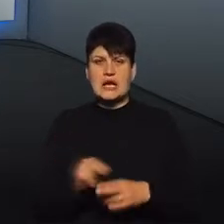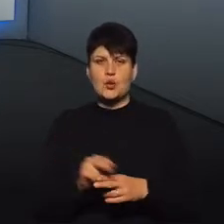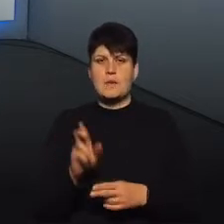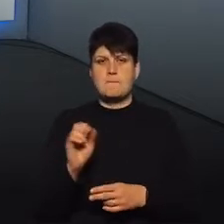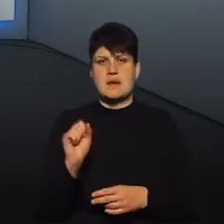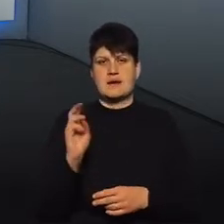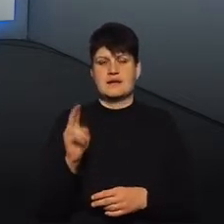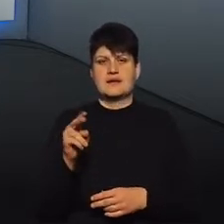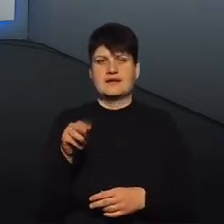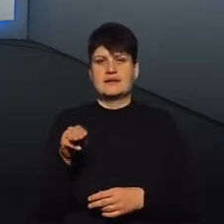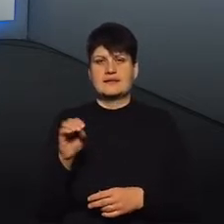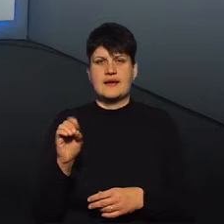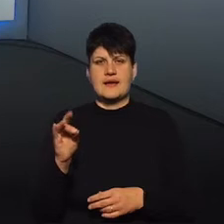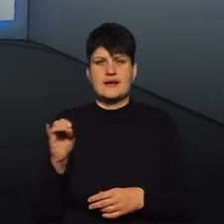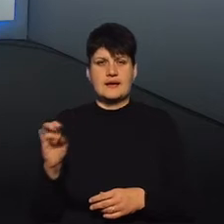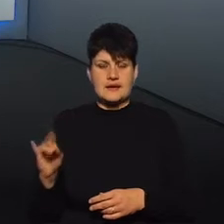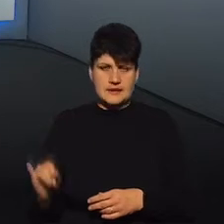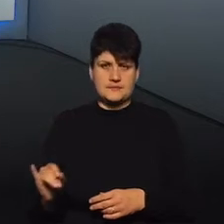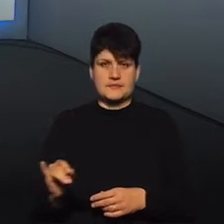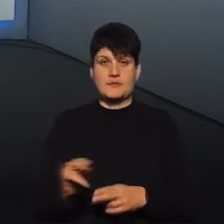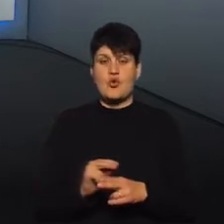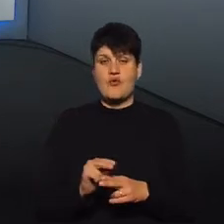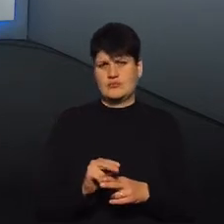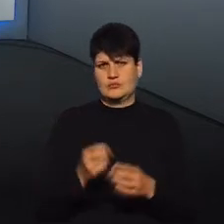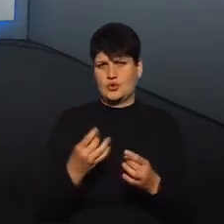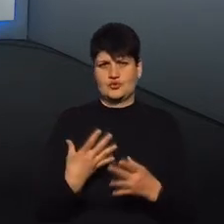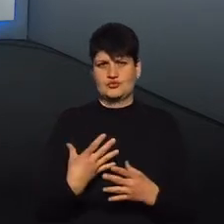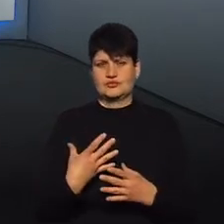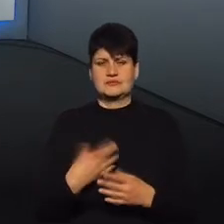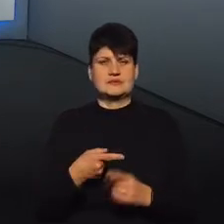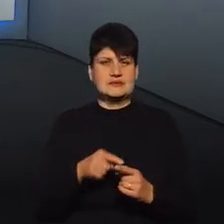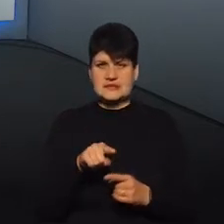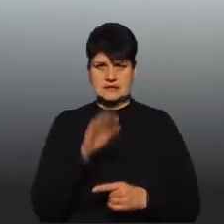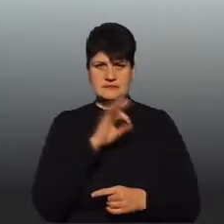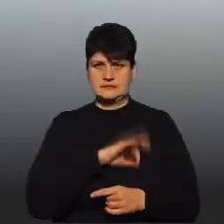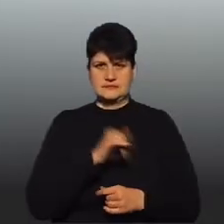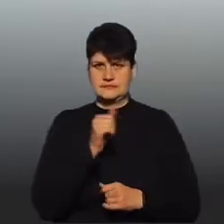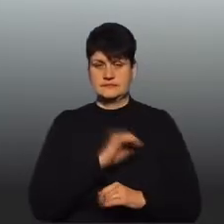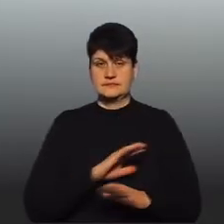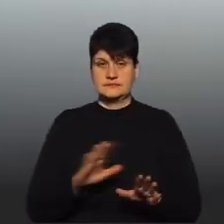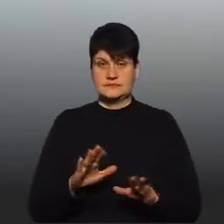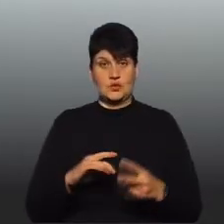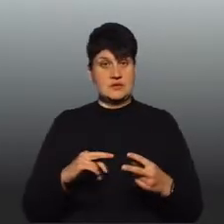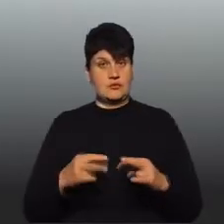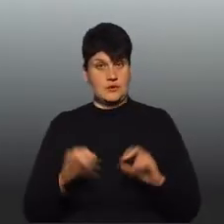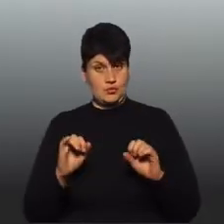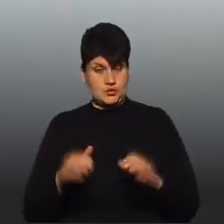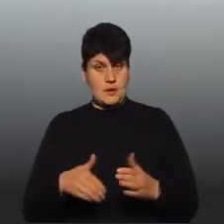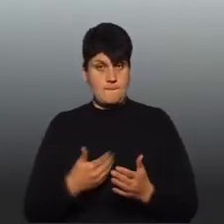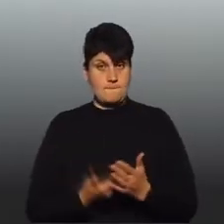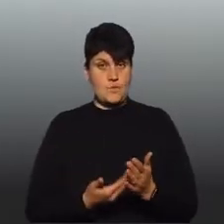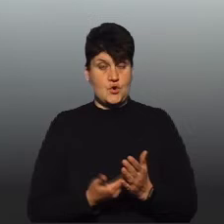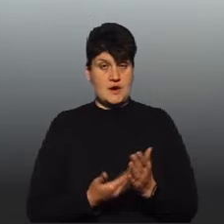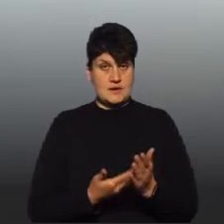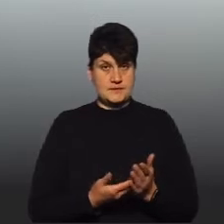бактерія. З профілактичною метою однозначно ці лікарські засоби не вживаються. У нас навпаки можуть порадити ось цей, наприклад, імпортний, він